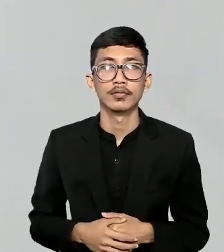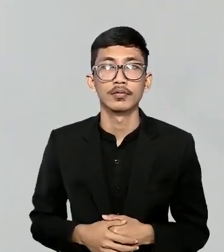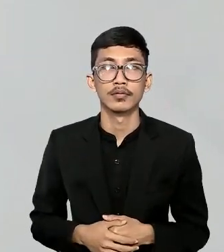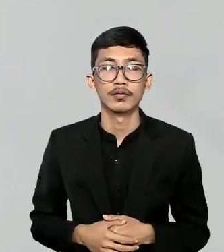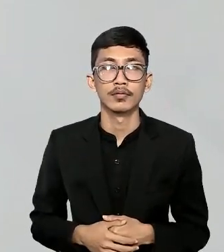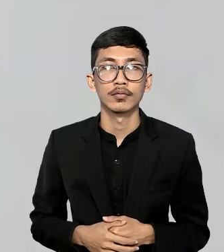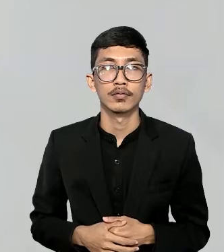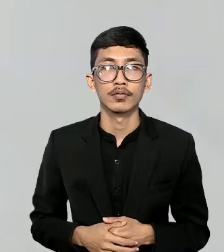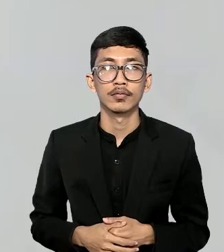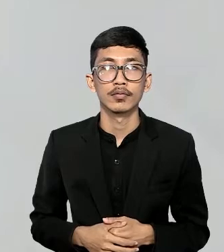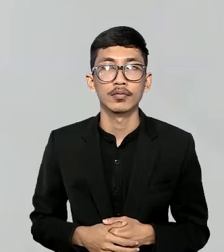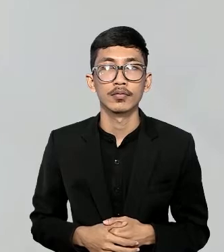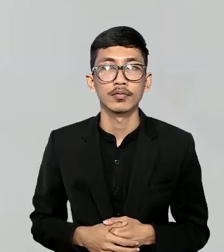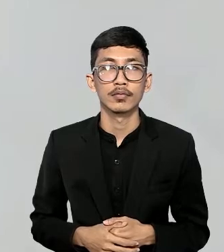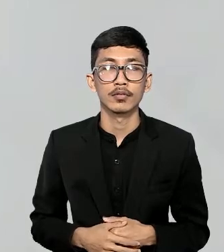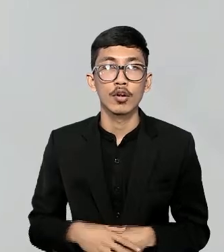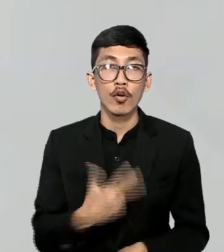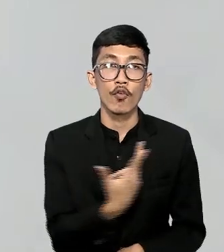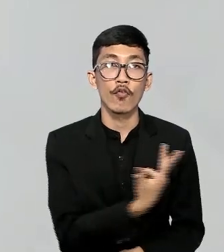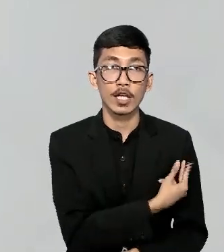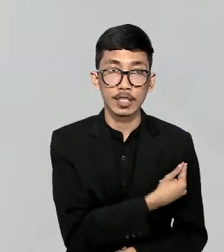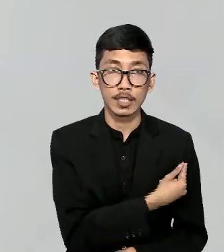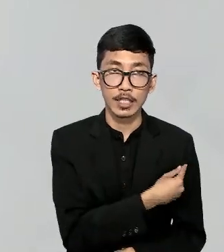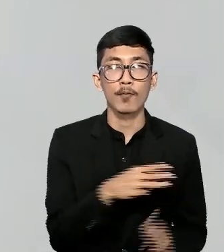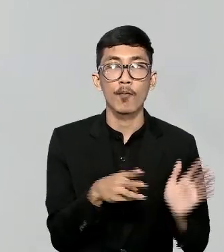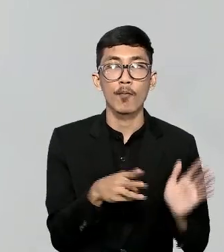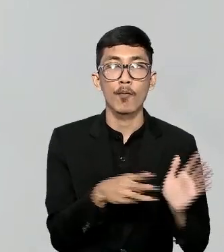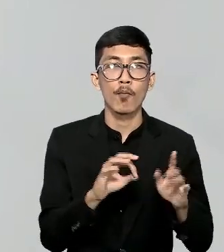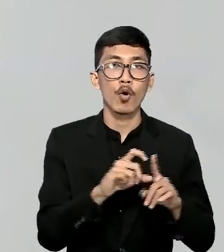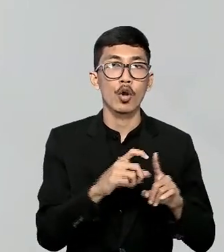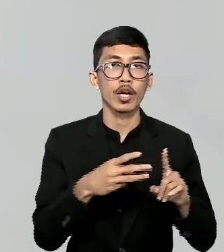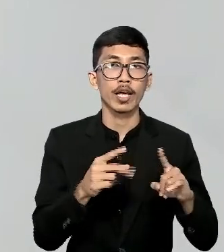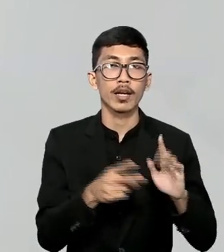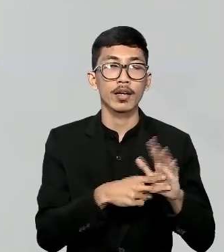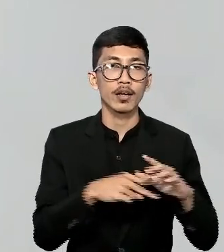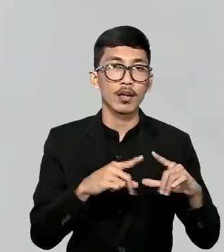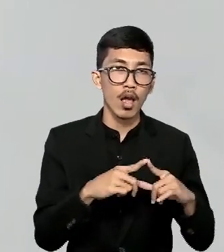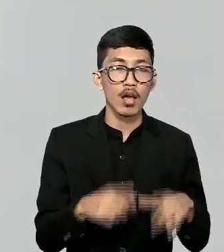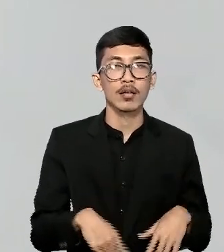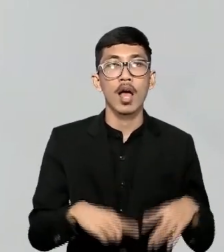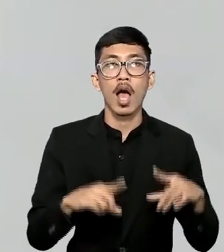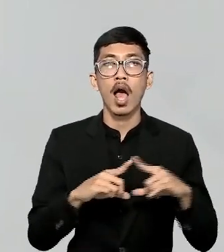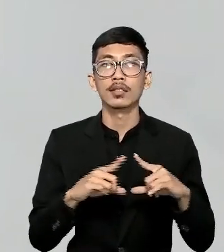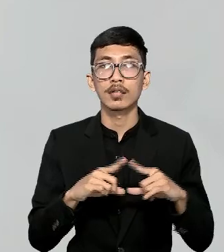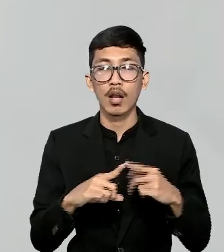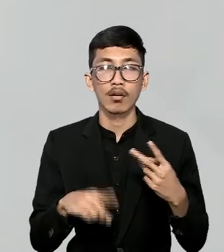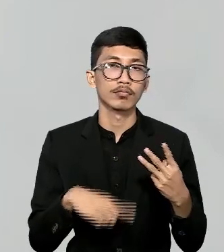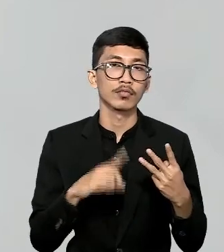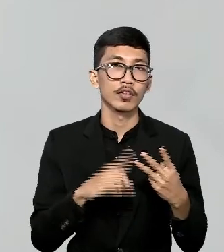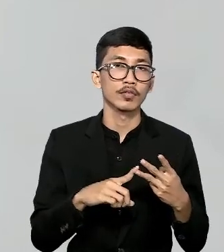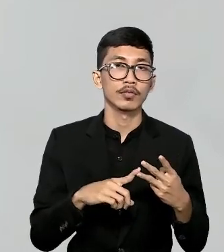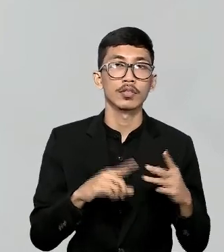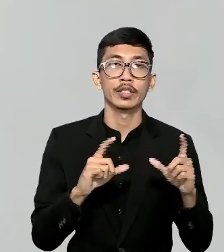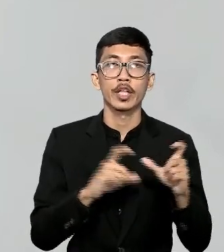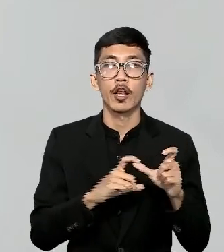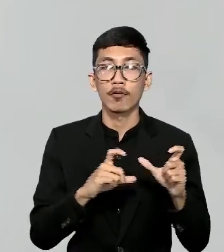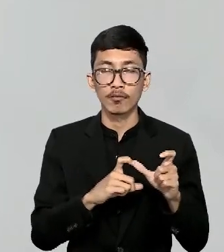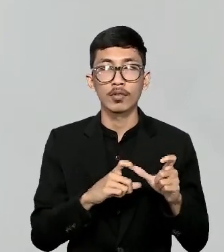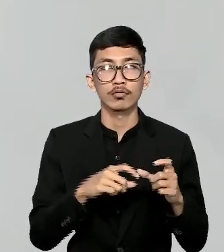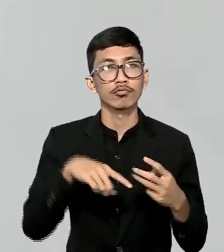berbasis adenovirus seperti halnya Kaiser moderna selesai nekat dan yang lainnya itu dapat memberikan proteksi